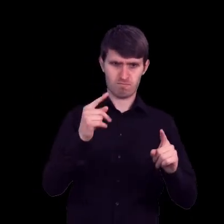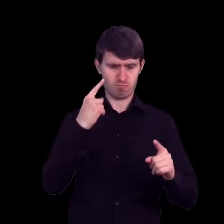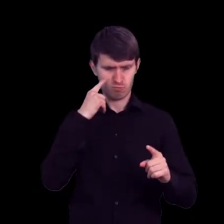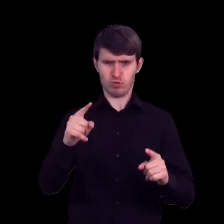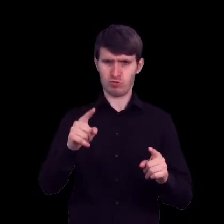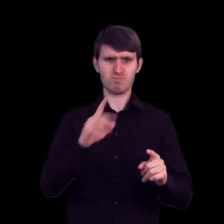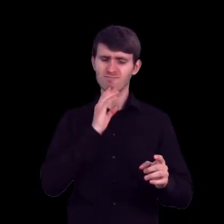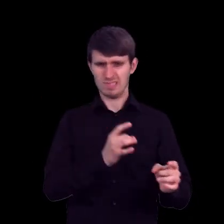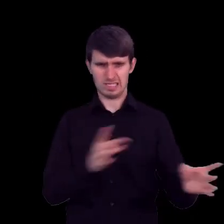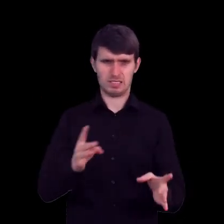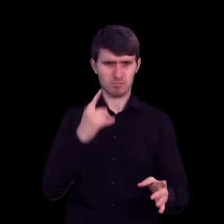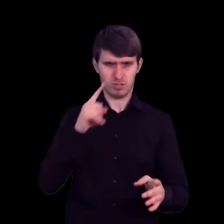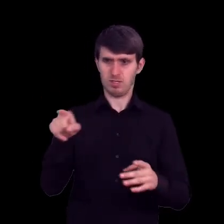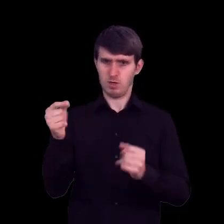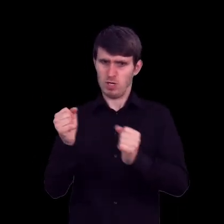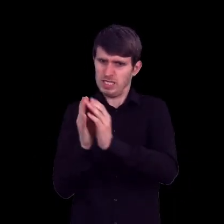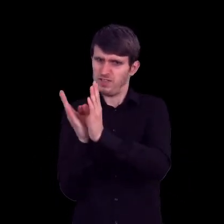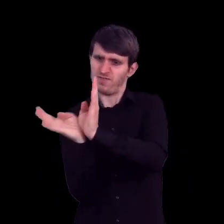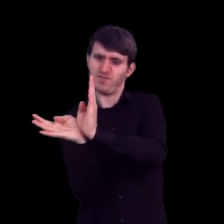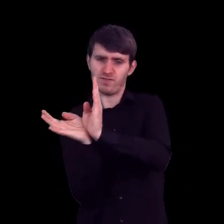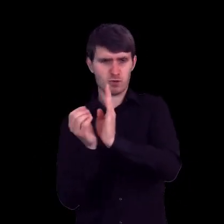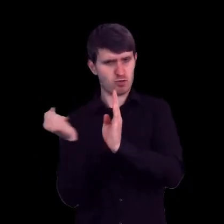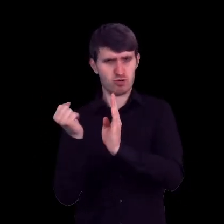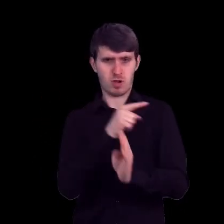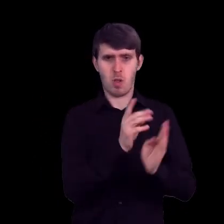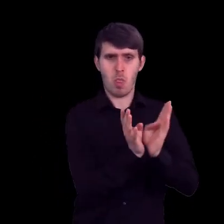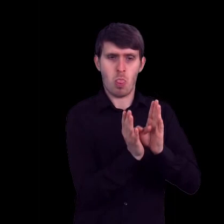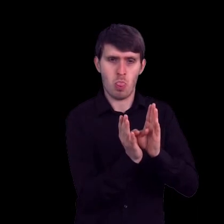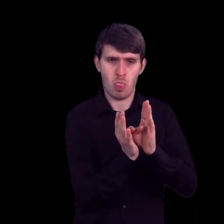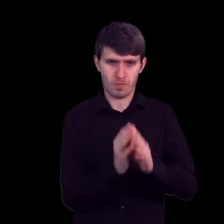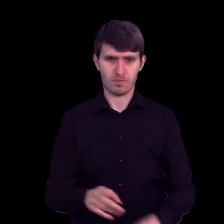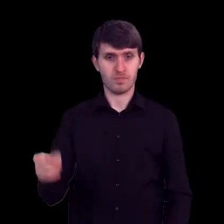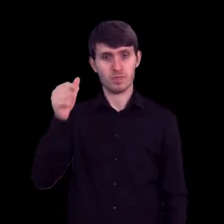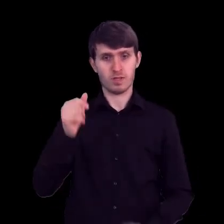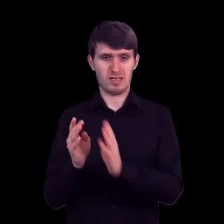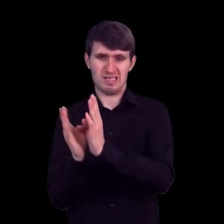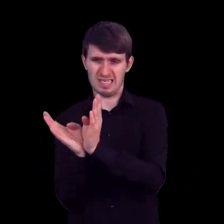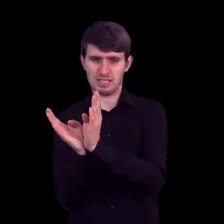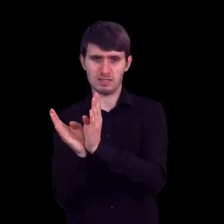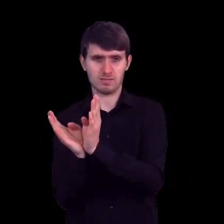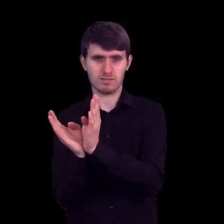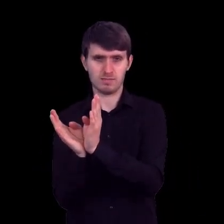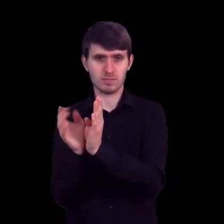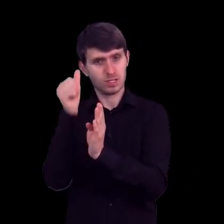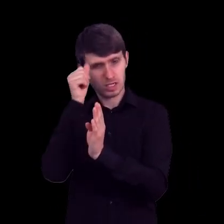Gdy na nie spojrzeć, od razu widać, że ten jest bardziej rozwarty. Ten jest bardziej rozwarty, czyli szerszy.